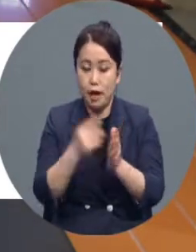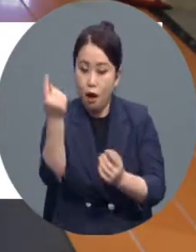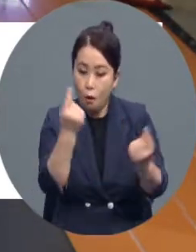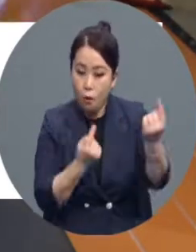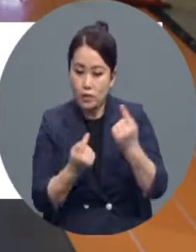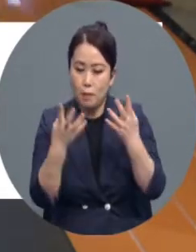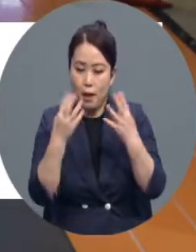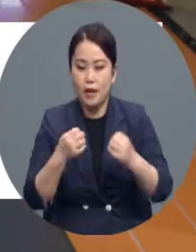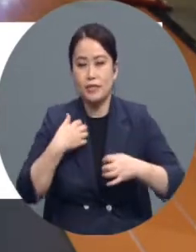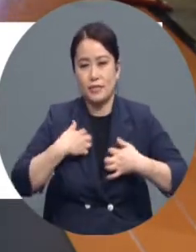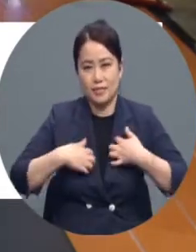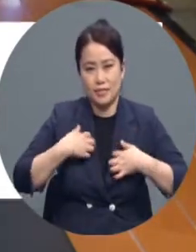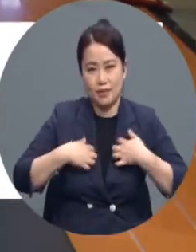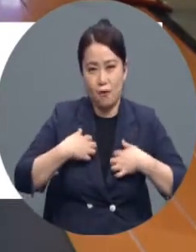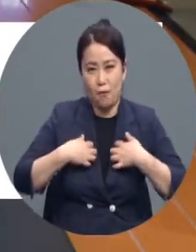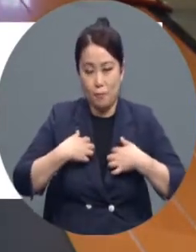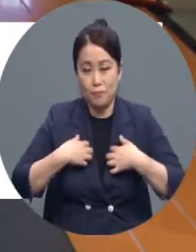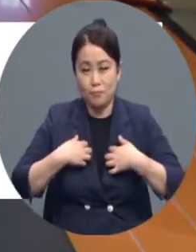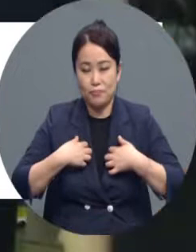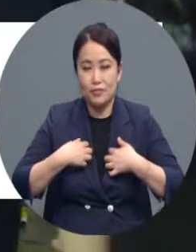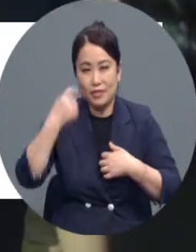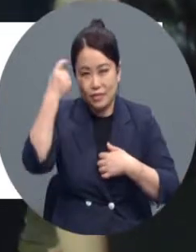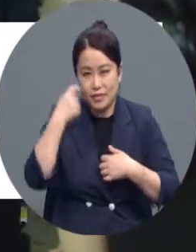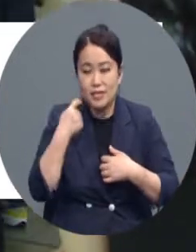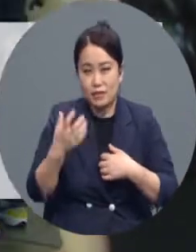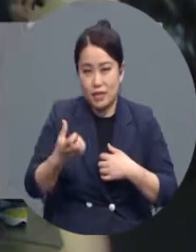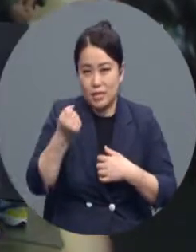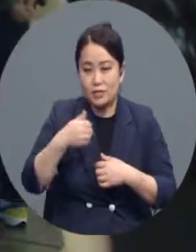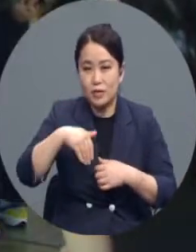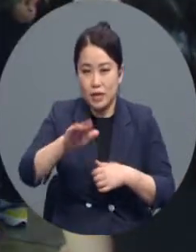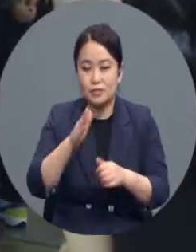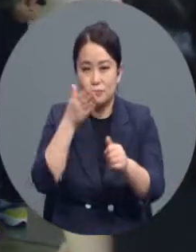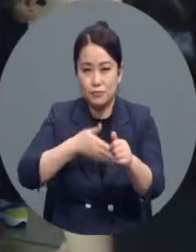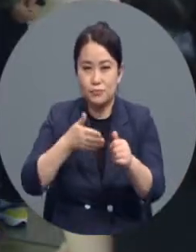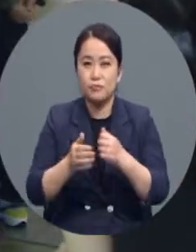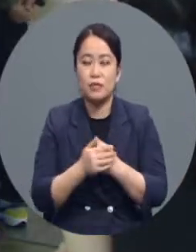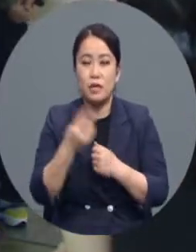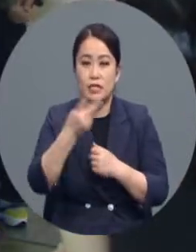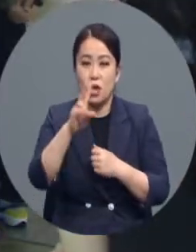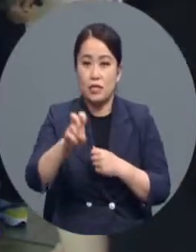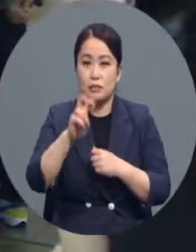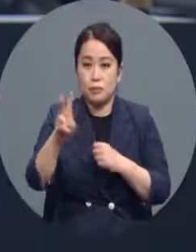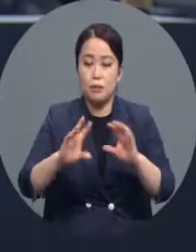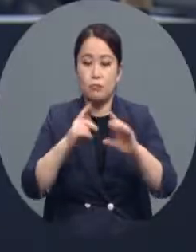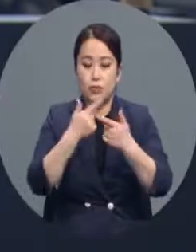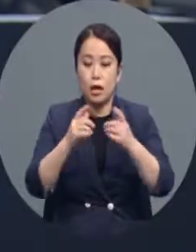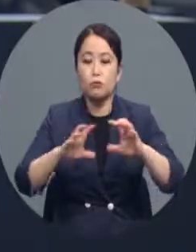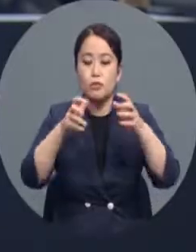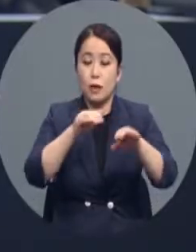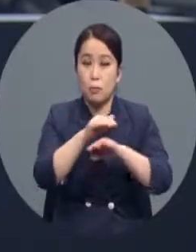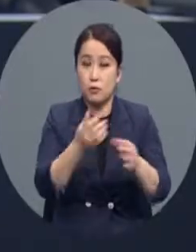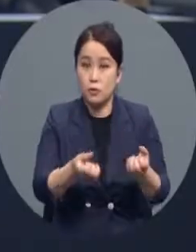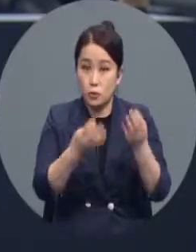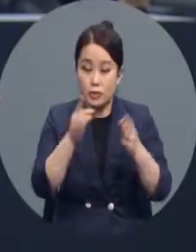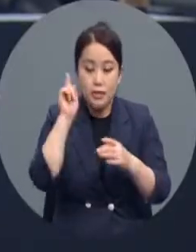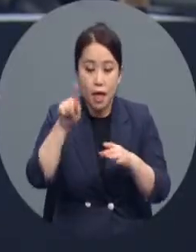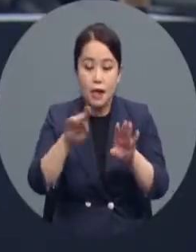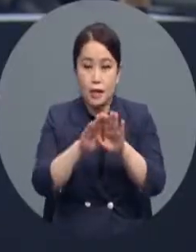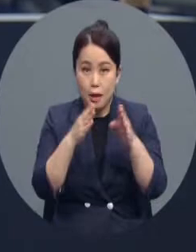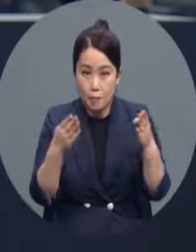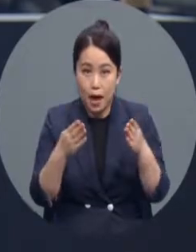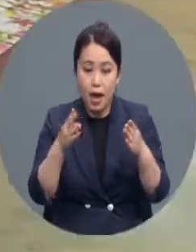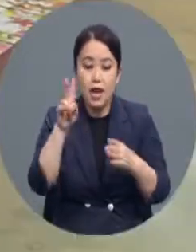많은 즐거움을 받아가시기를 바라고 있습니다. 2022 부산국제모터쇼는 내일 개막해 오는